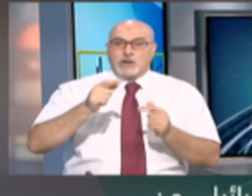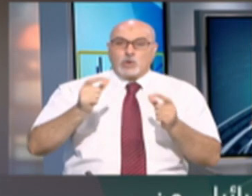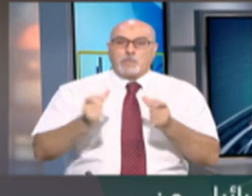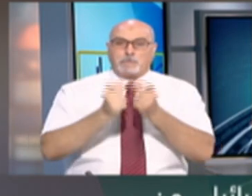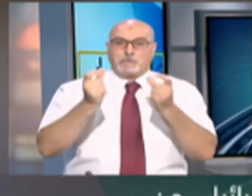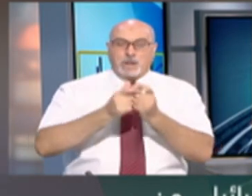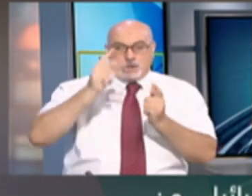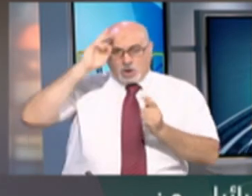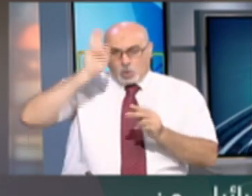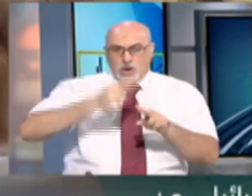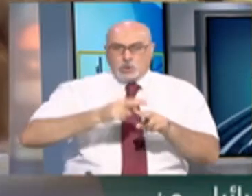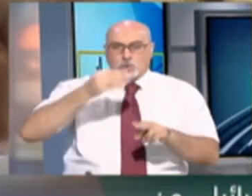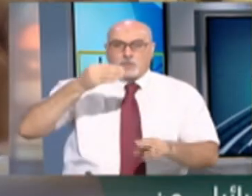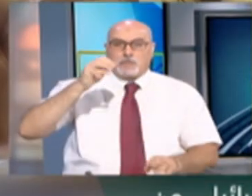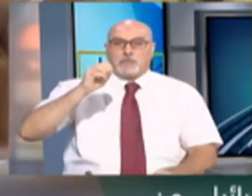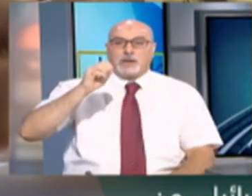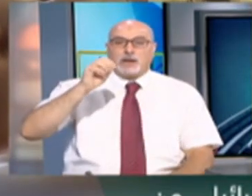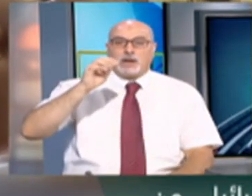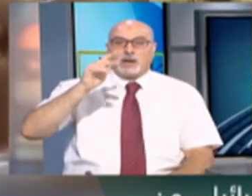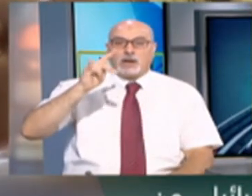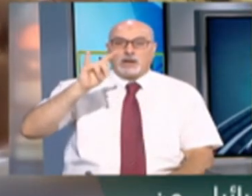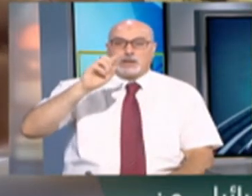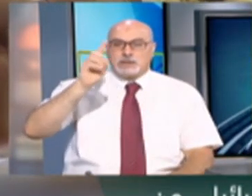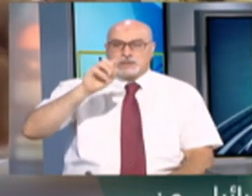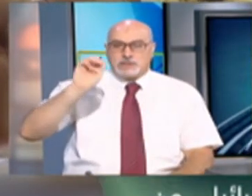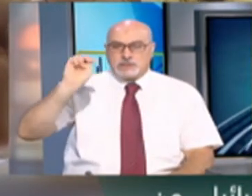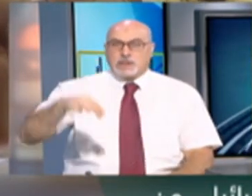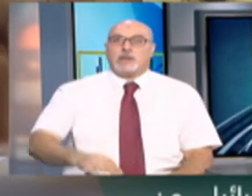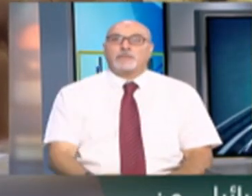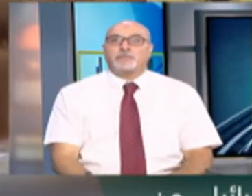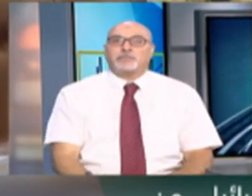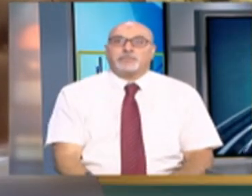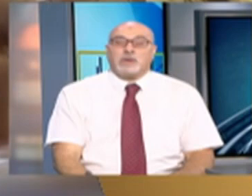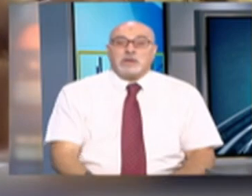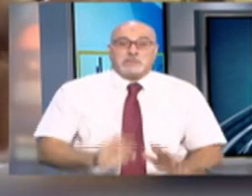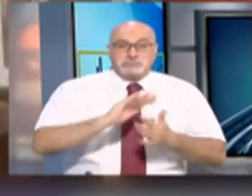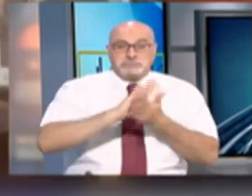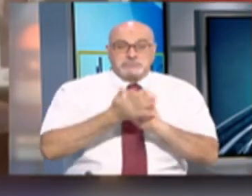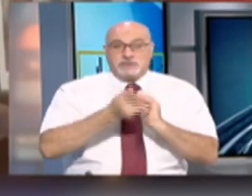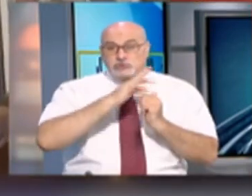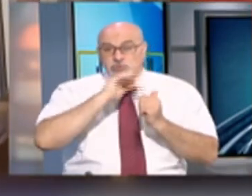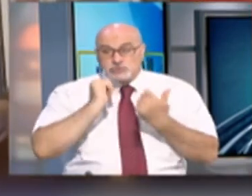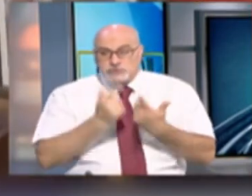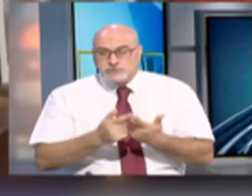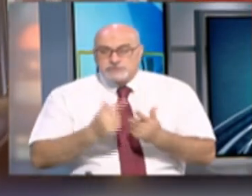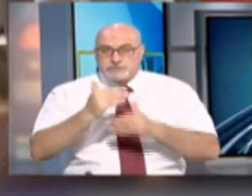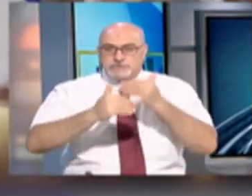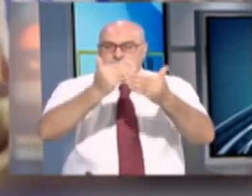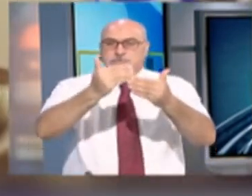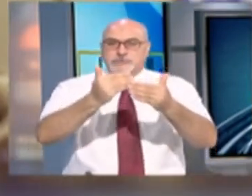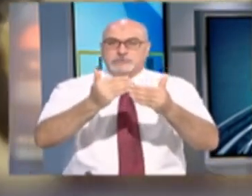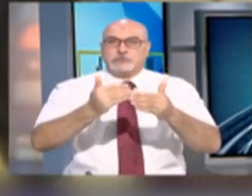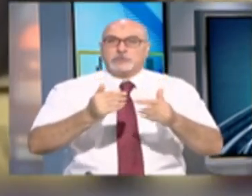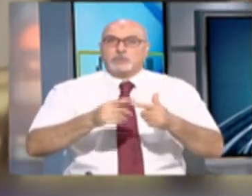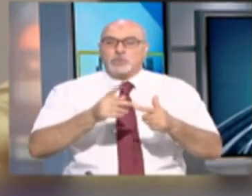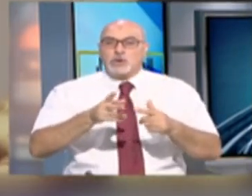أو ما يعرف بالمخزن المغربي. التطبيع في المغرب وصل إذن مراحل متقدمة بعد أن مهد المخزن الطريق له